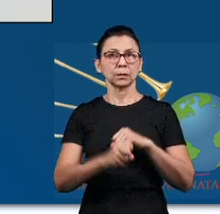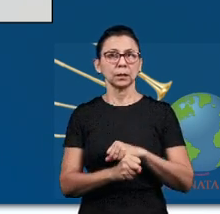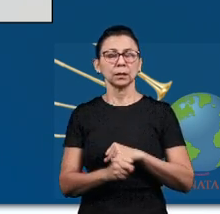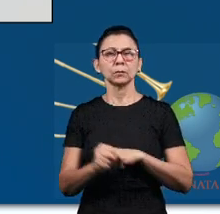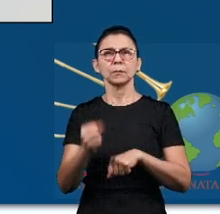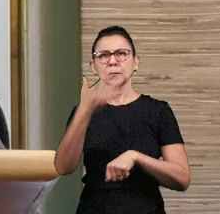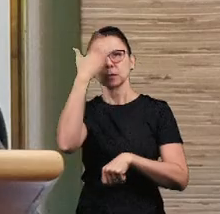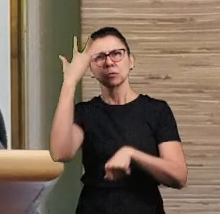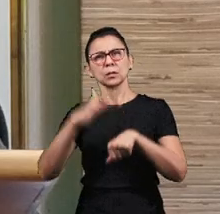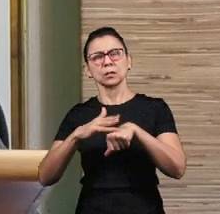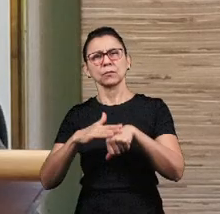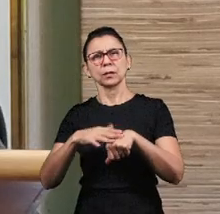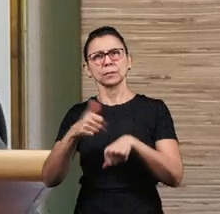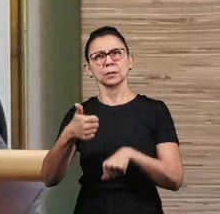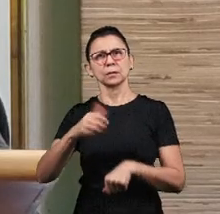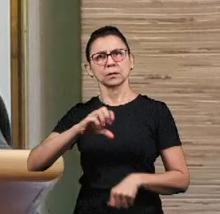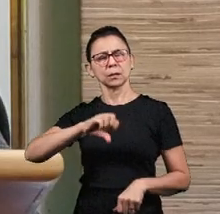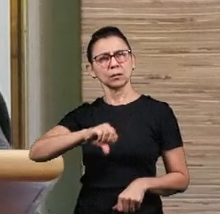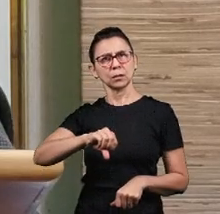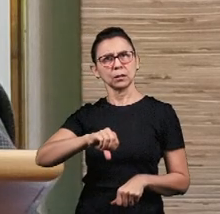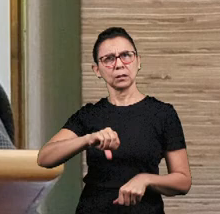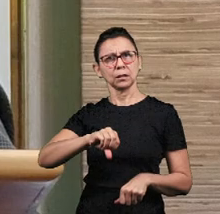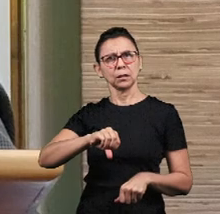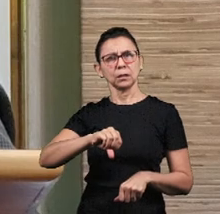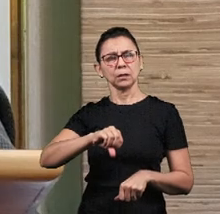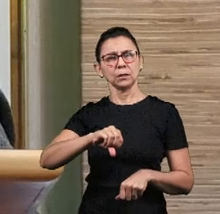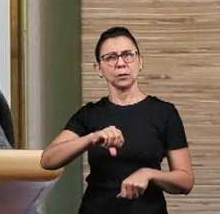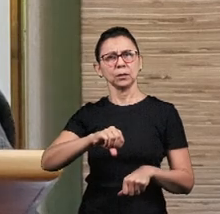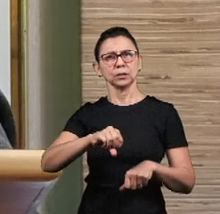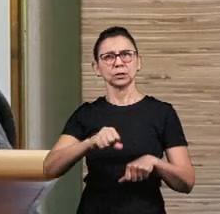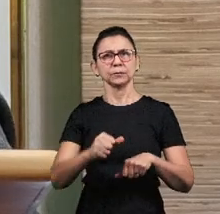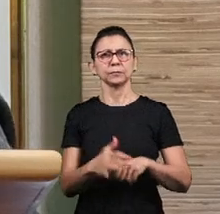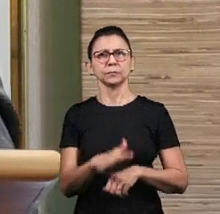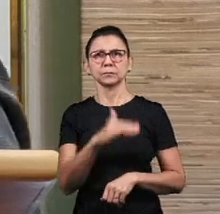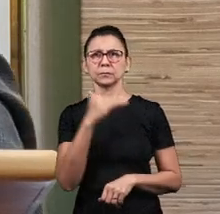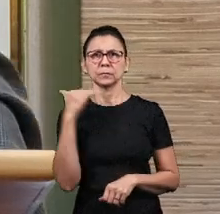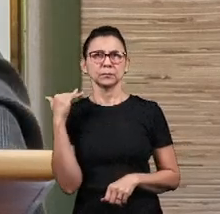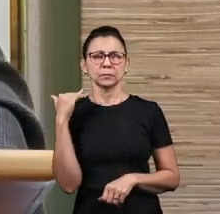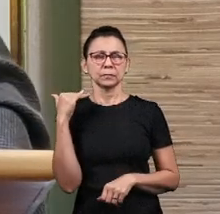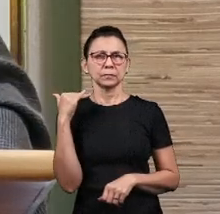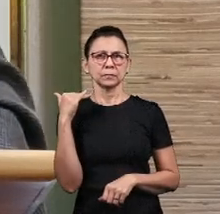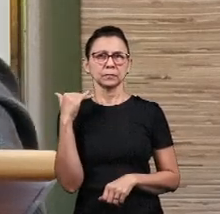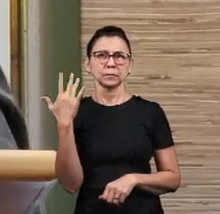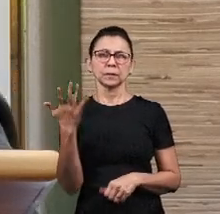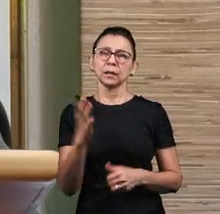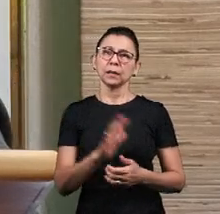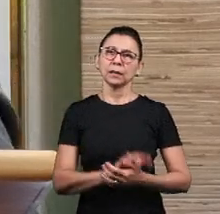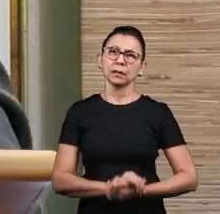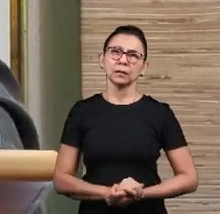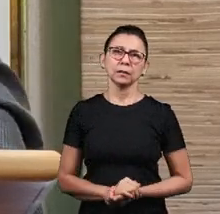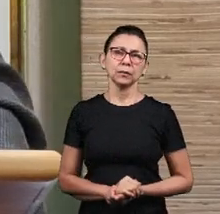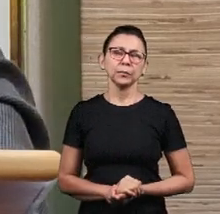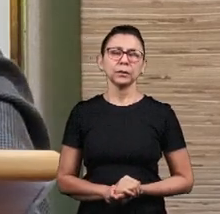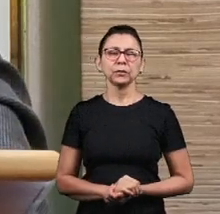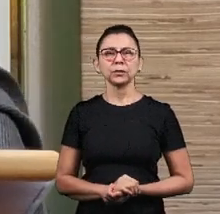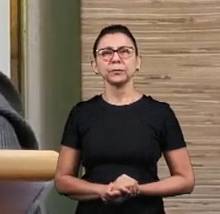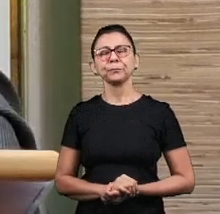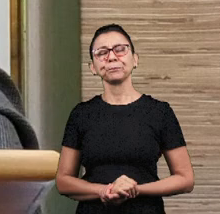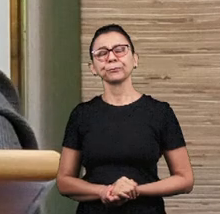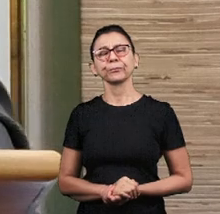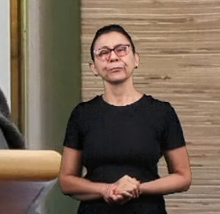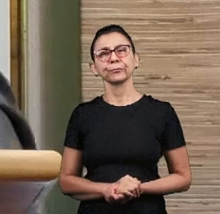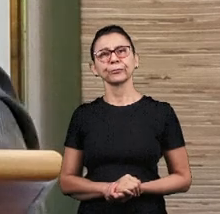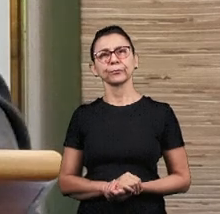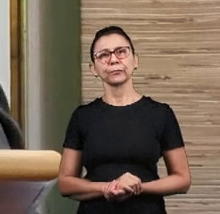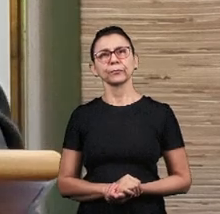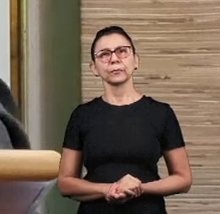total, au Brésil et à l'étranger. Les frères et sœurs savent parfaitement notre sensibilité, de notre douleur, de la souffrance quand